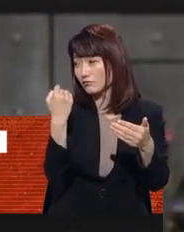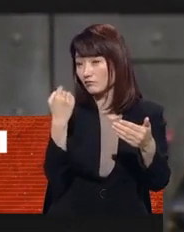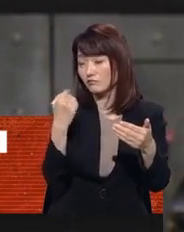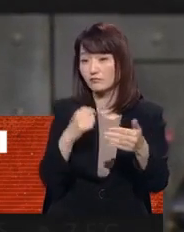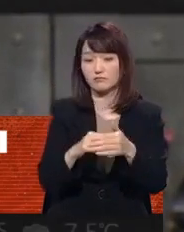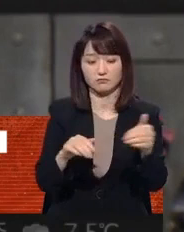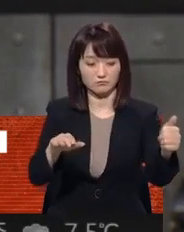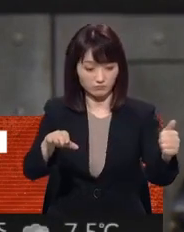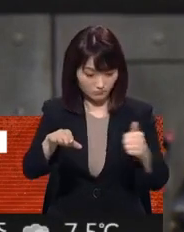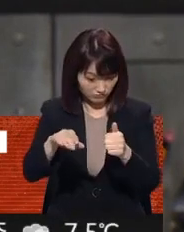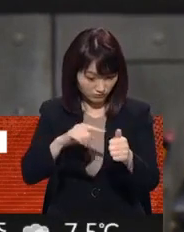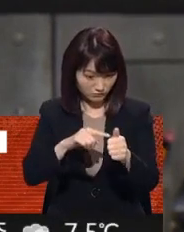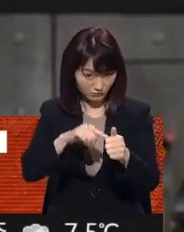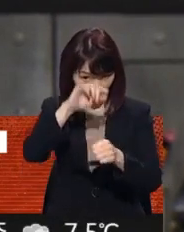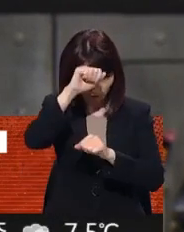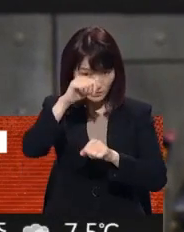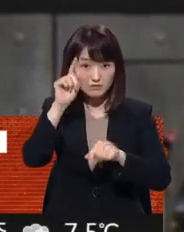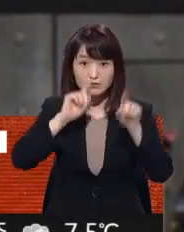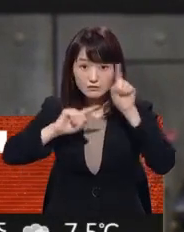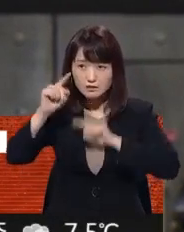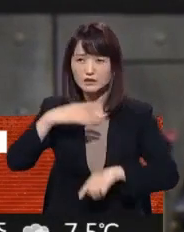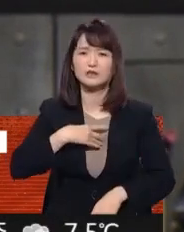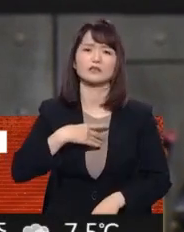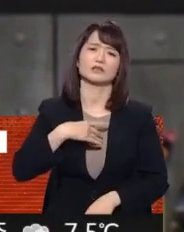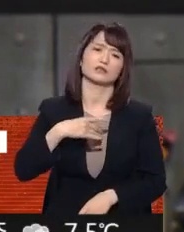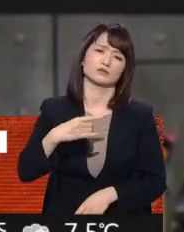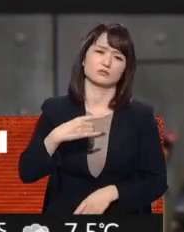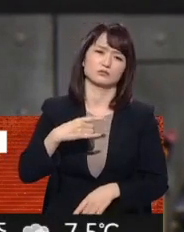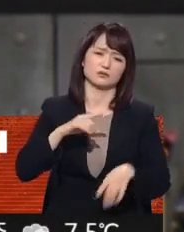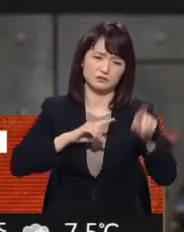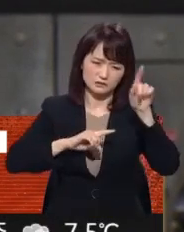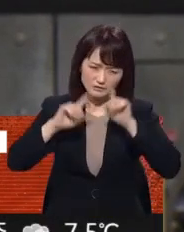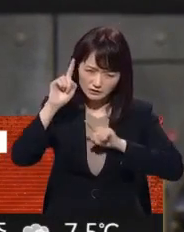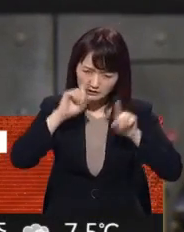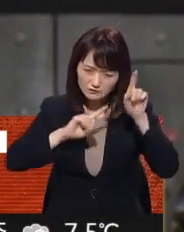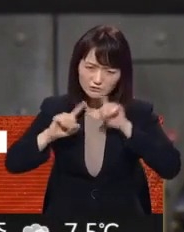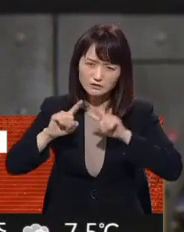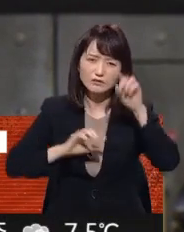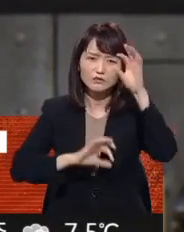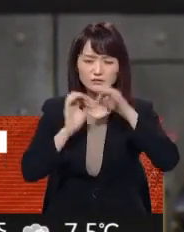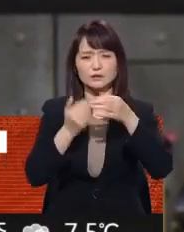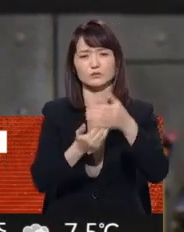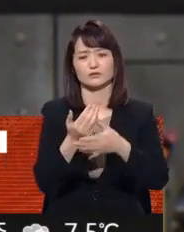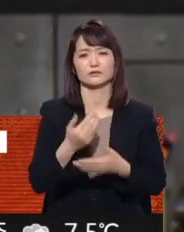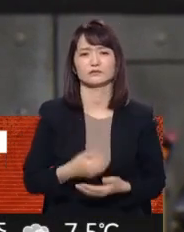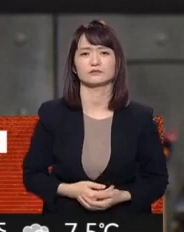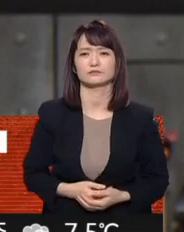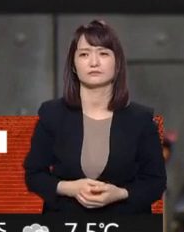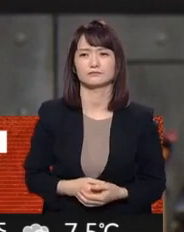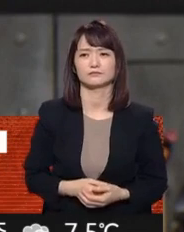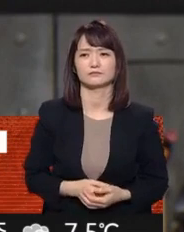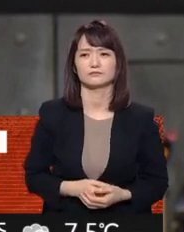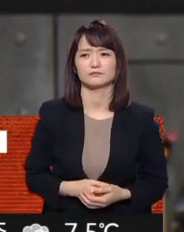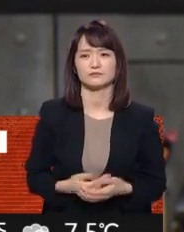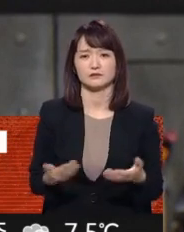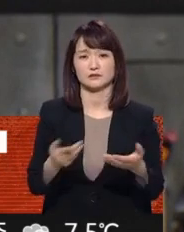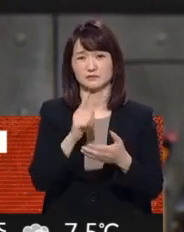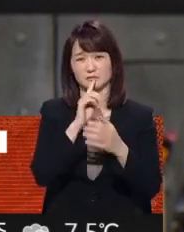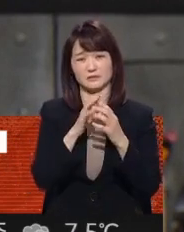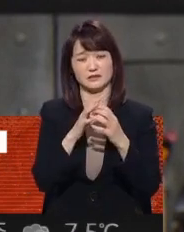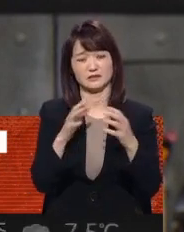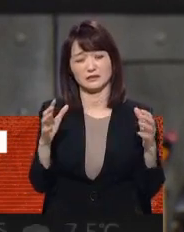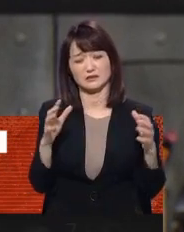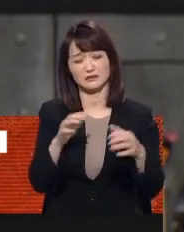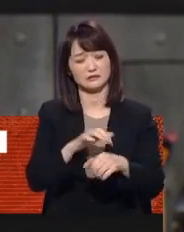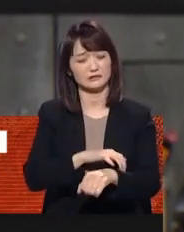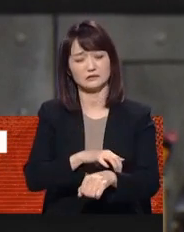이제 다쳤다 이런 주장을 해서 아 이건 고의 사고 갔다 본인이 보기에도 이상하잖아요 근데 어쨌든 이제 일이 커지는게 좀